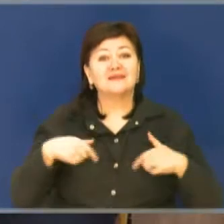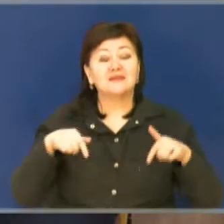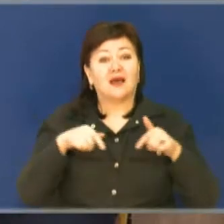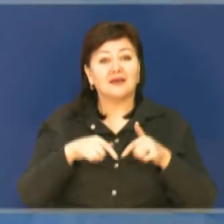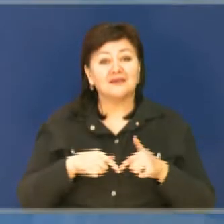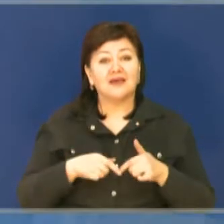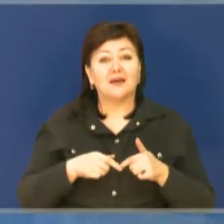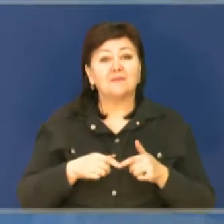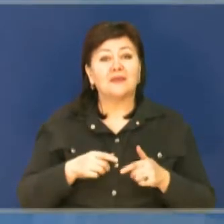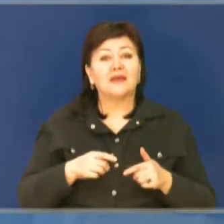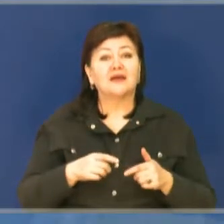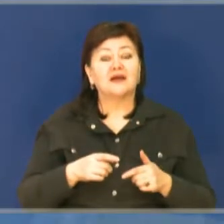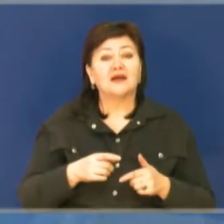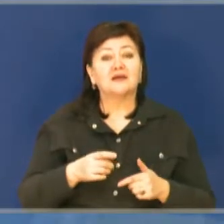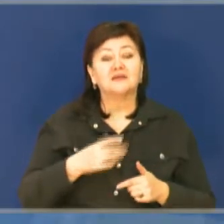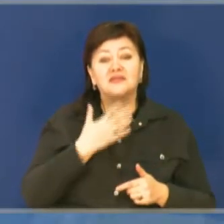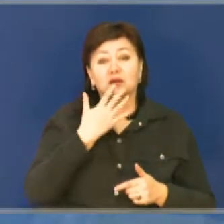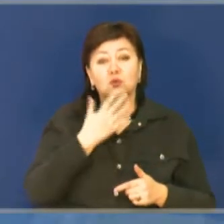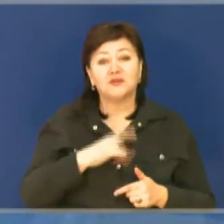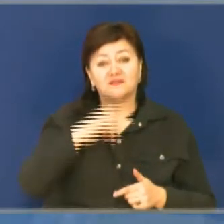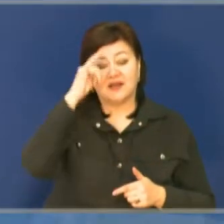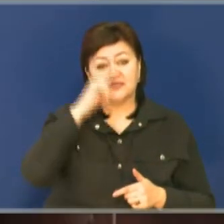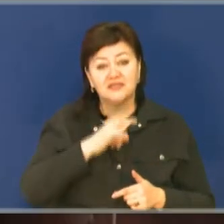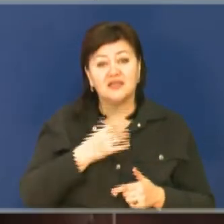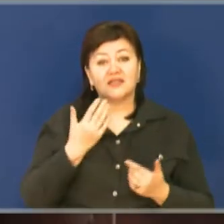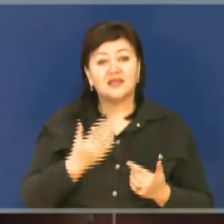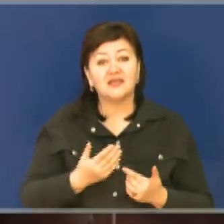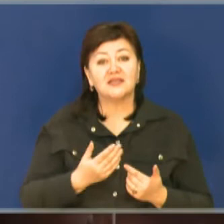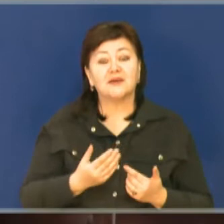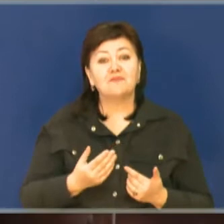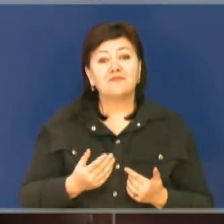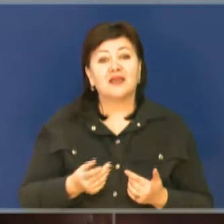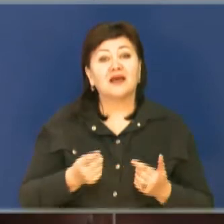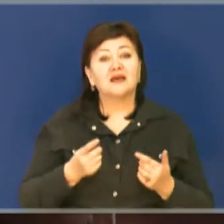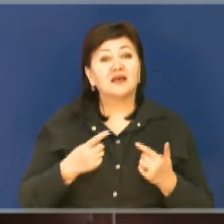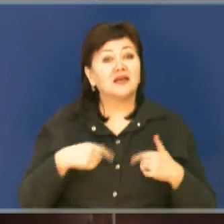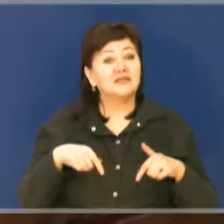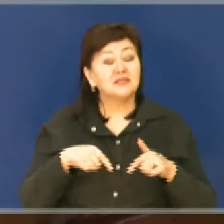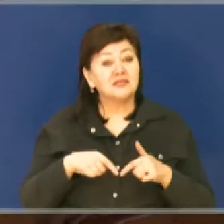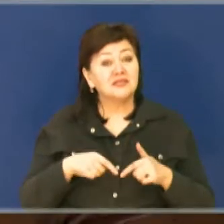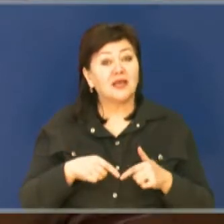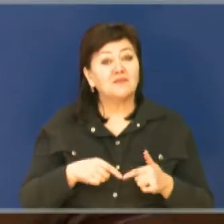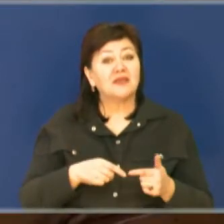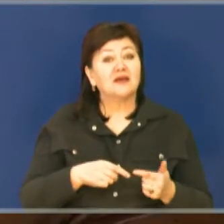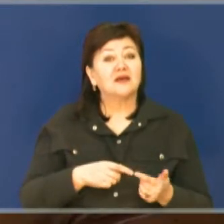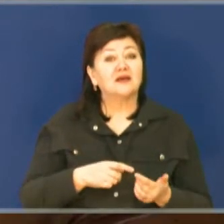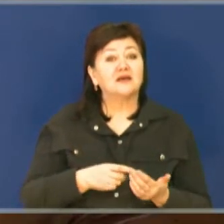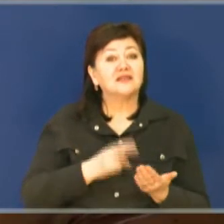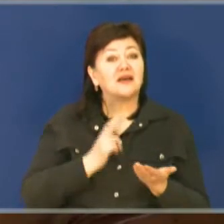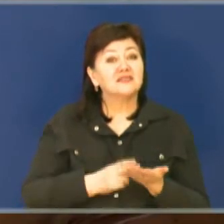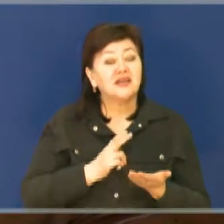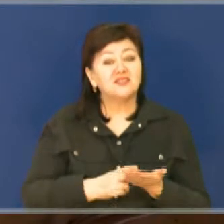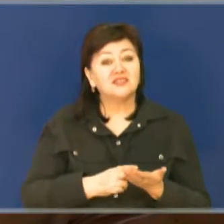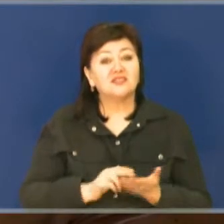нет ни в одном государстве. Этот институт содействует сохранению в республике межнационального и межконфессионального